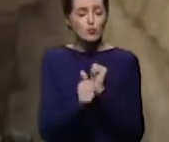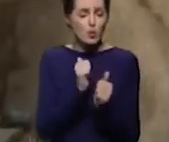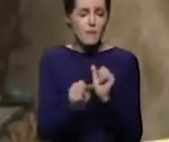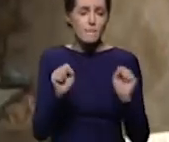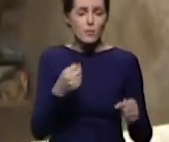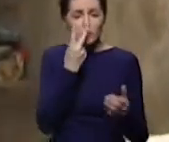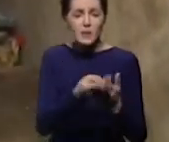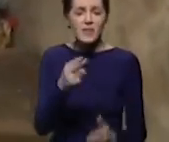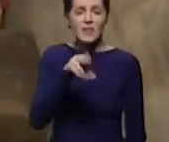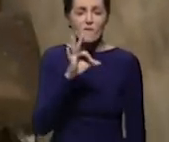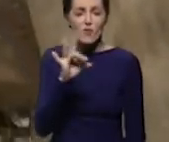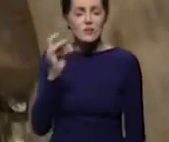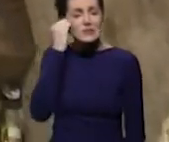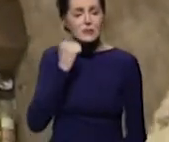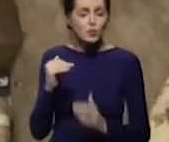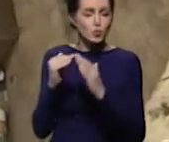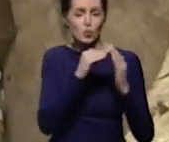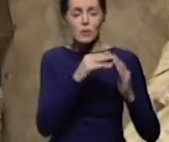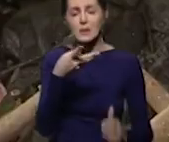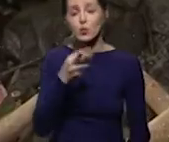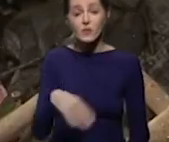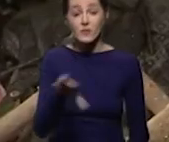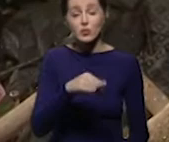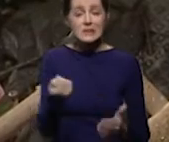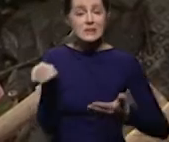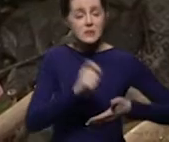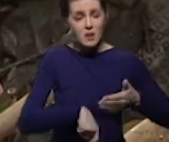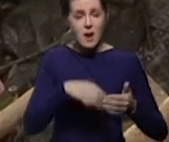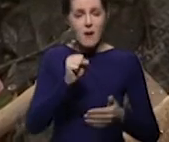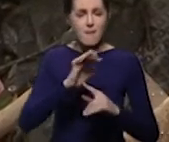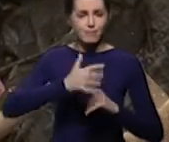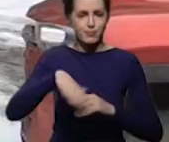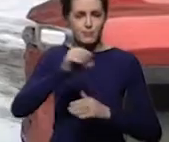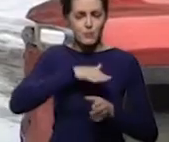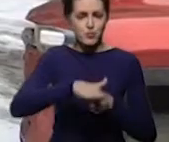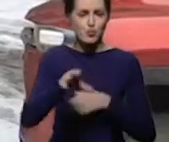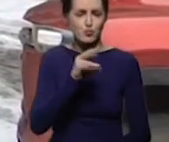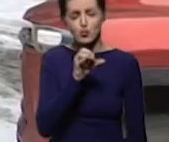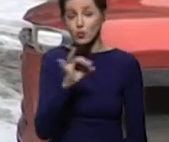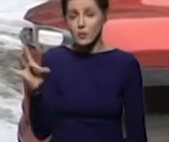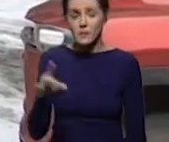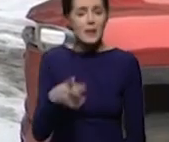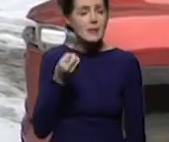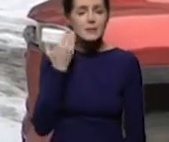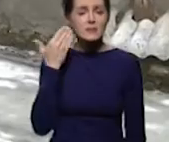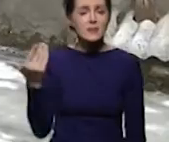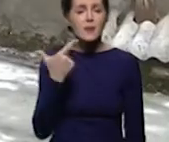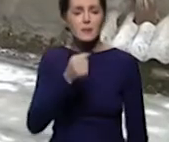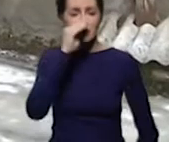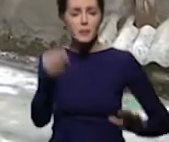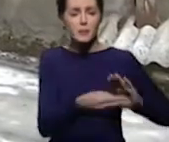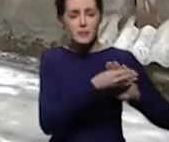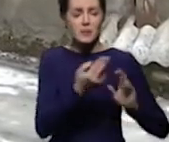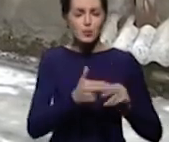дворах старих будинків. Однак вони усі зачинені, а вентиляція забита сміттям. Не знають, де розташовані укриття і у